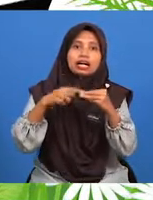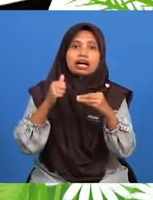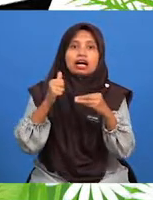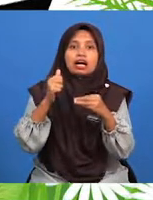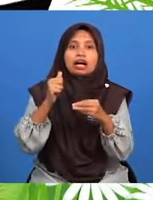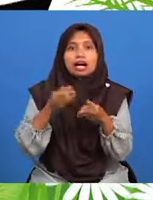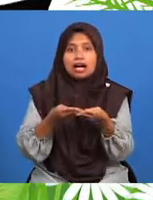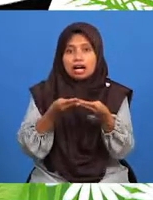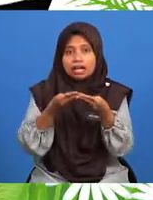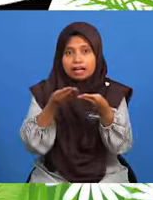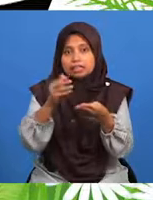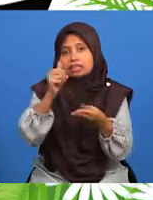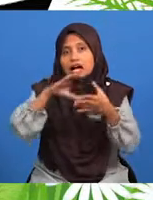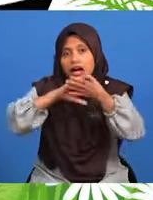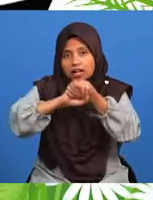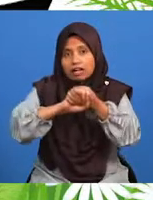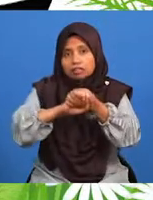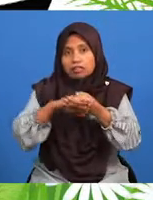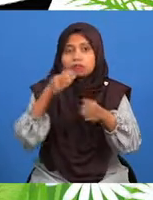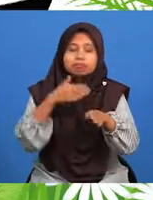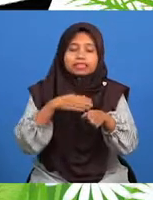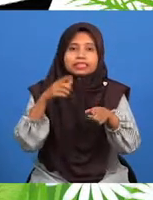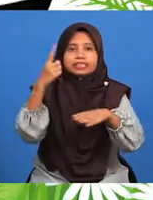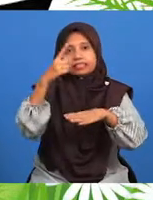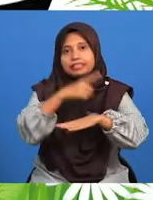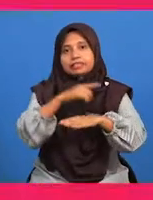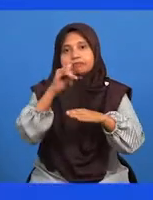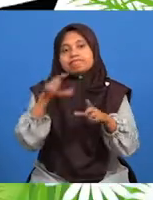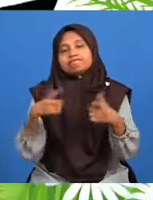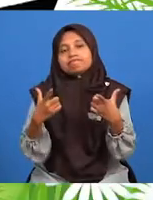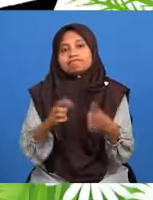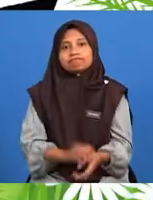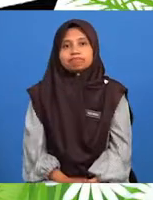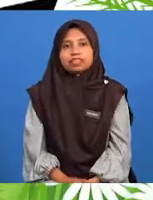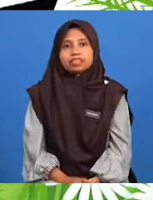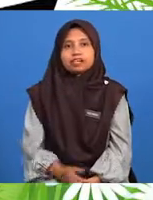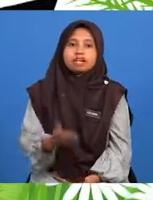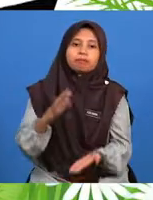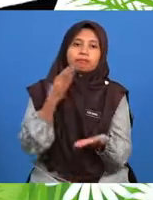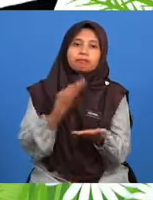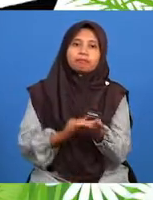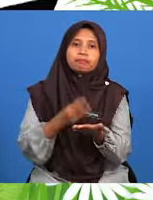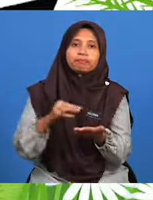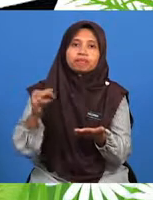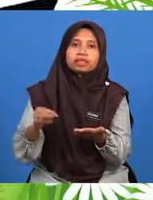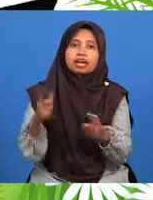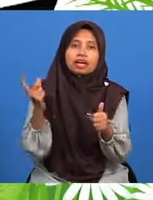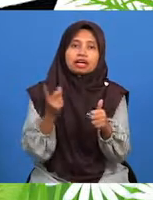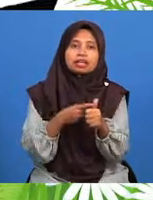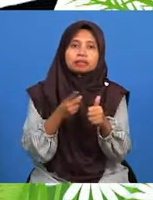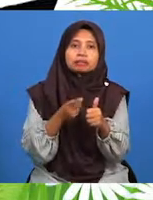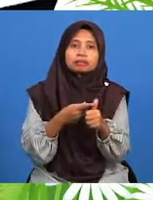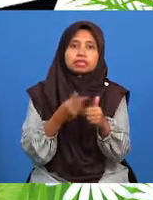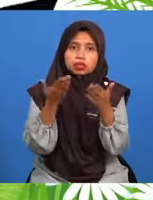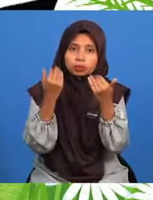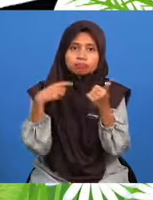dan akad Ar-Rohnu pada sesi yang lain pula. Baiklah murid-murid, pertama sekali